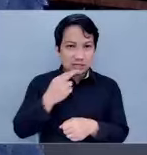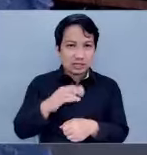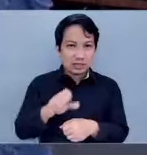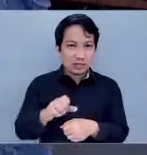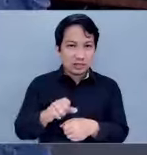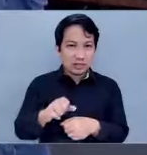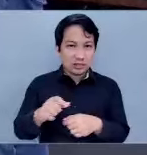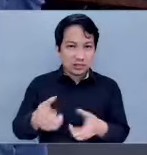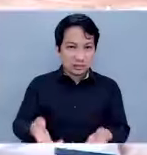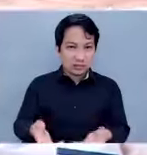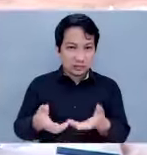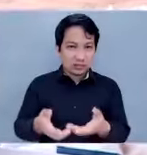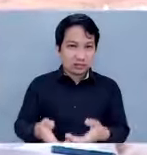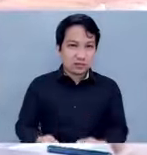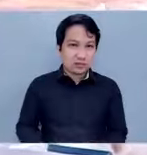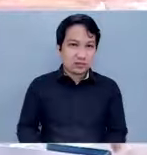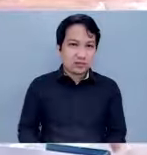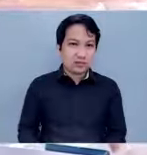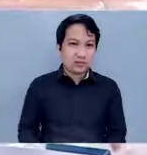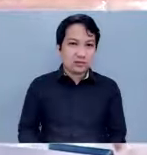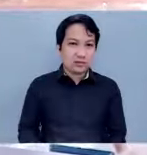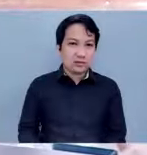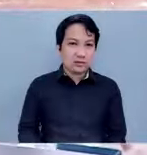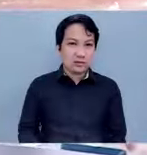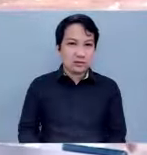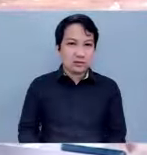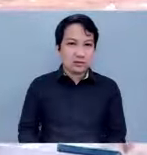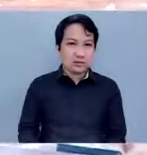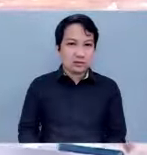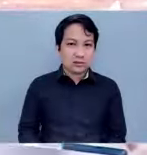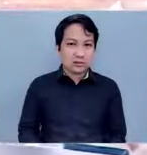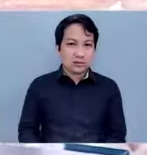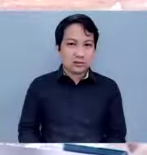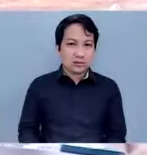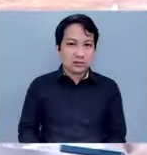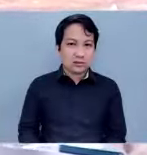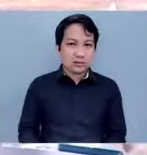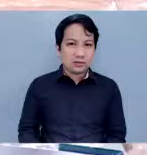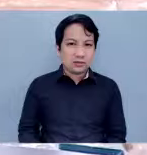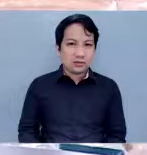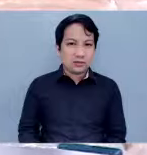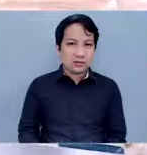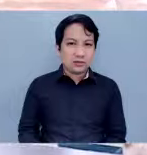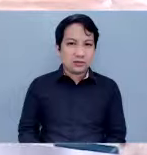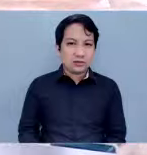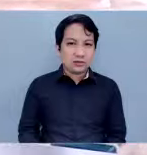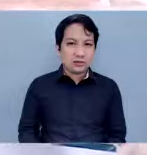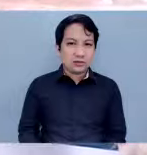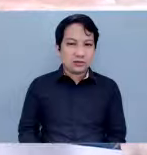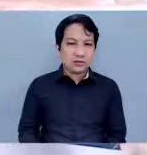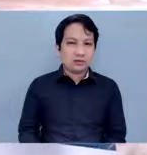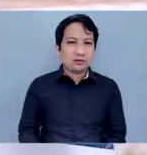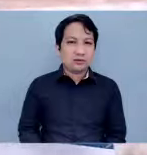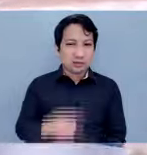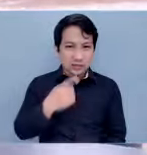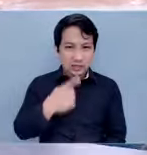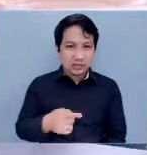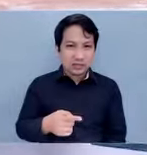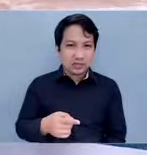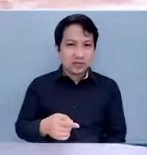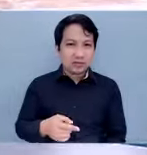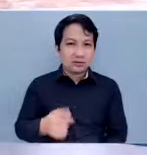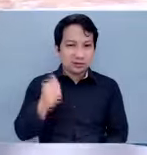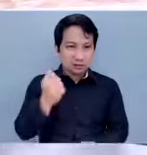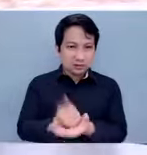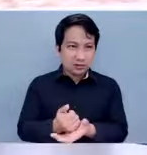ito mo po yung siya special sa kawali, kahit ikat mo po siya, wala pong oil sa loob. Ay, galing. So medyo healthier siya. Yes, aprobado ni Doc